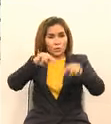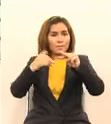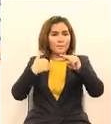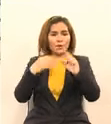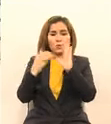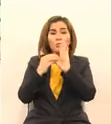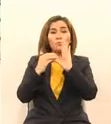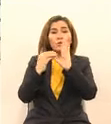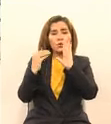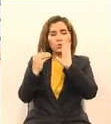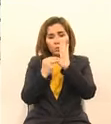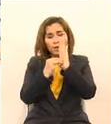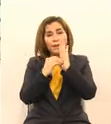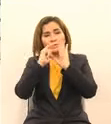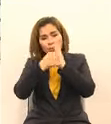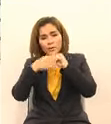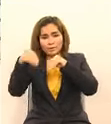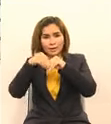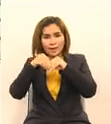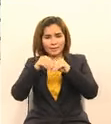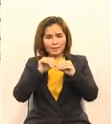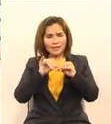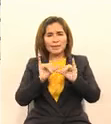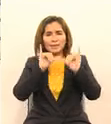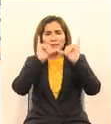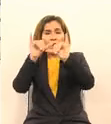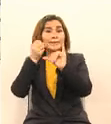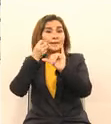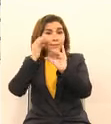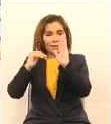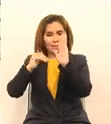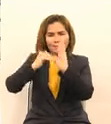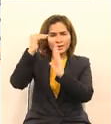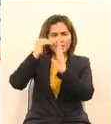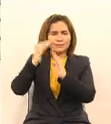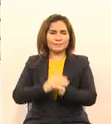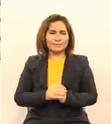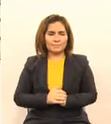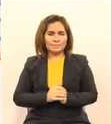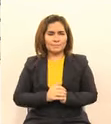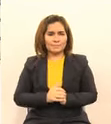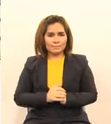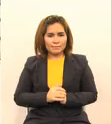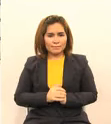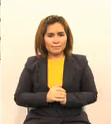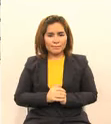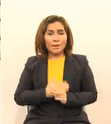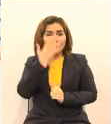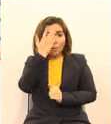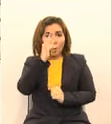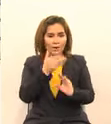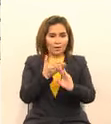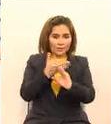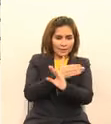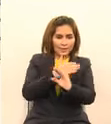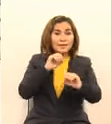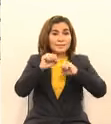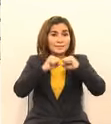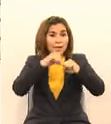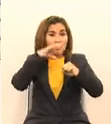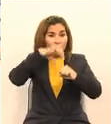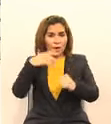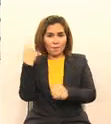หานครแล้วก็ปริมณฑลนะครับซึ่งส่วนใหญ่ก็จะมีความเกี่ยวข้องกับสนามมวยกับสถ